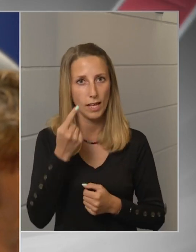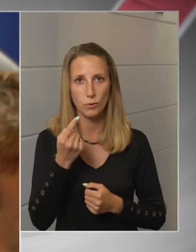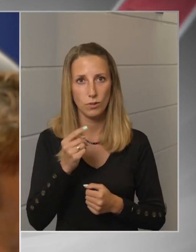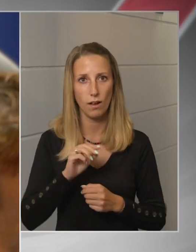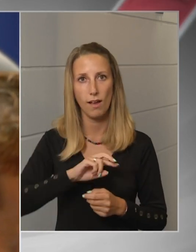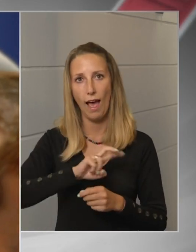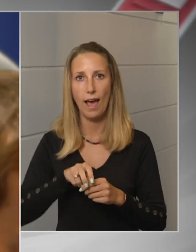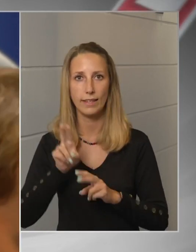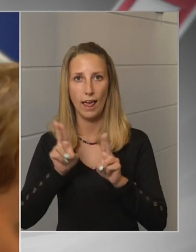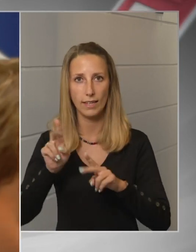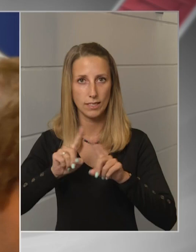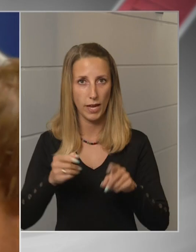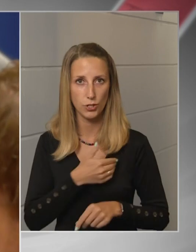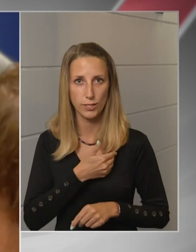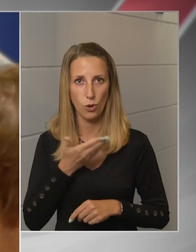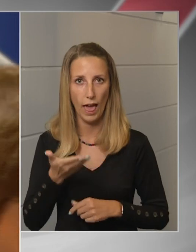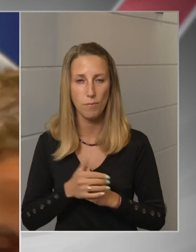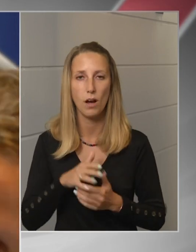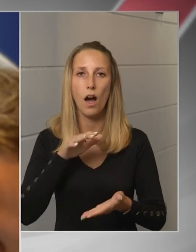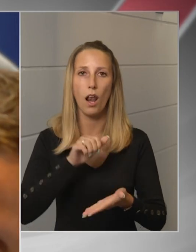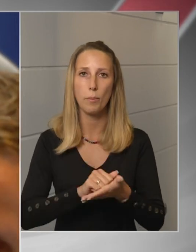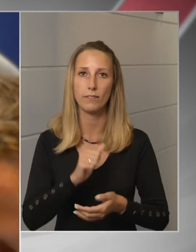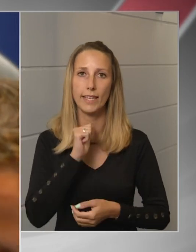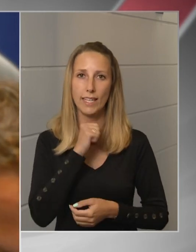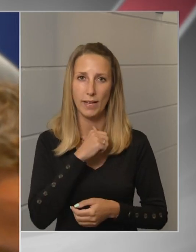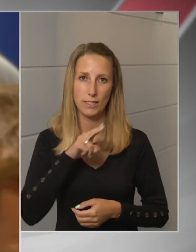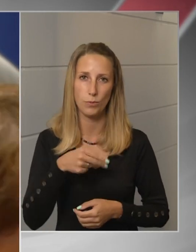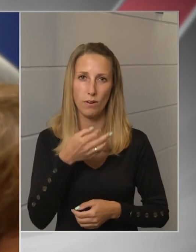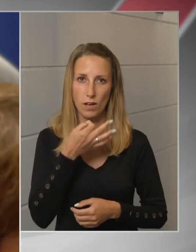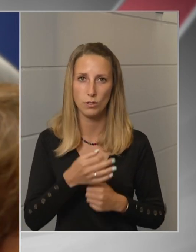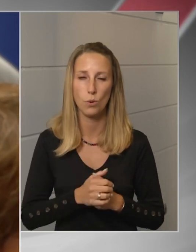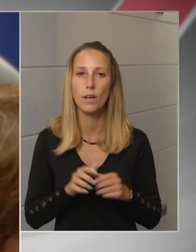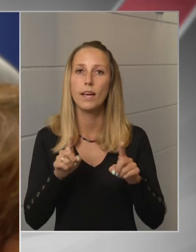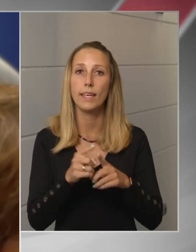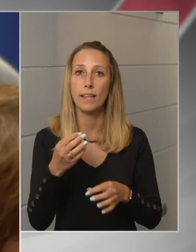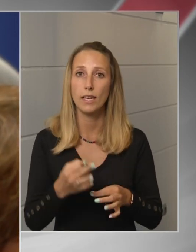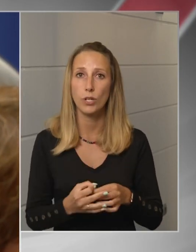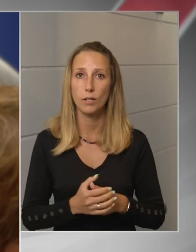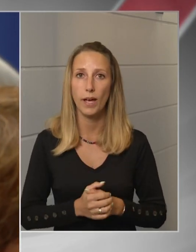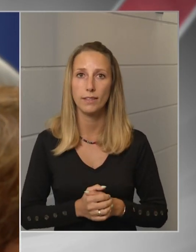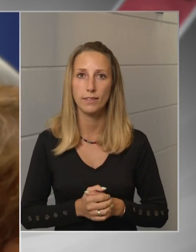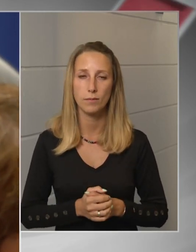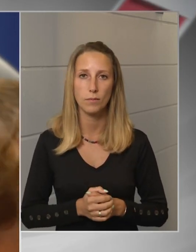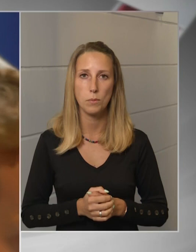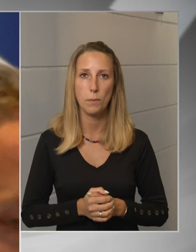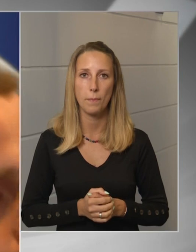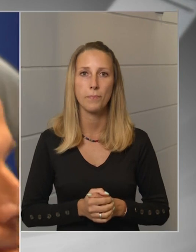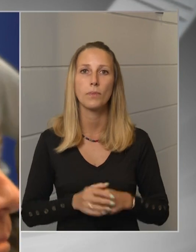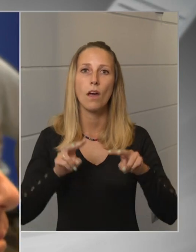átjelentkezni másik iskolába. Alapítványi gimnáziumról van szó. Ilyen esetben a